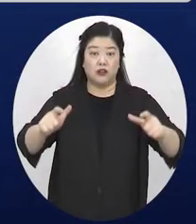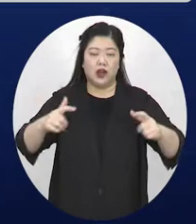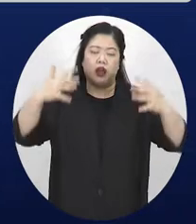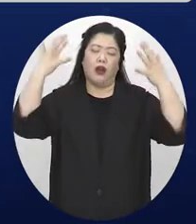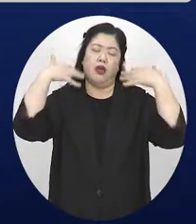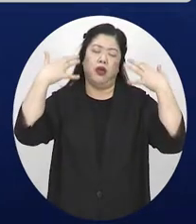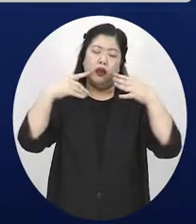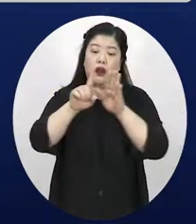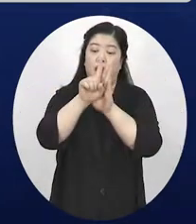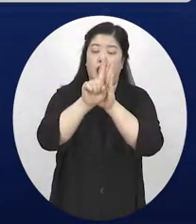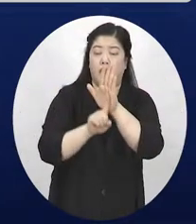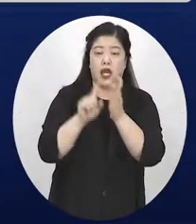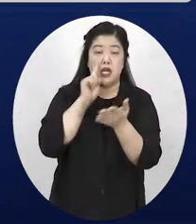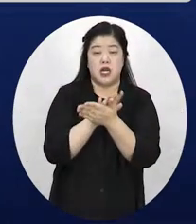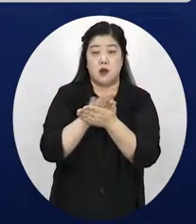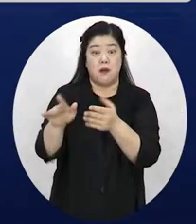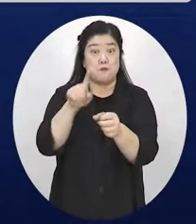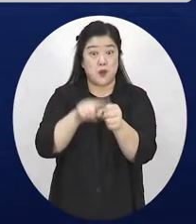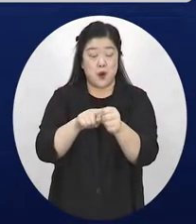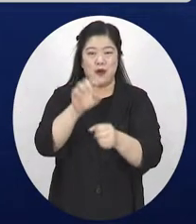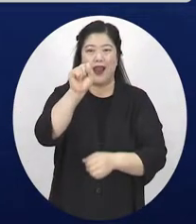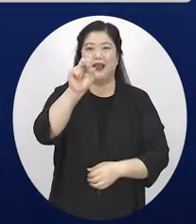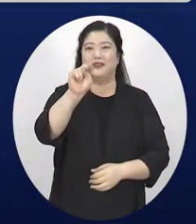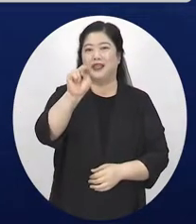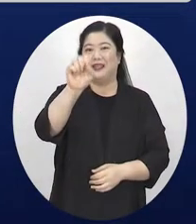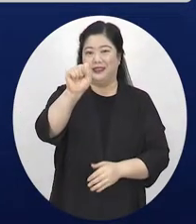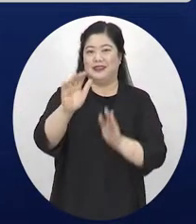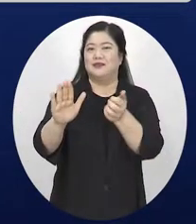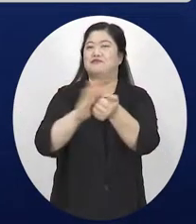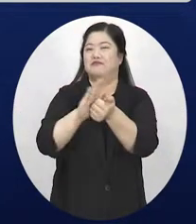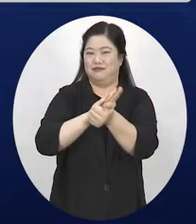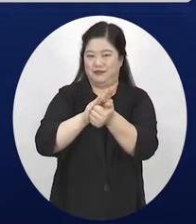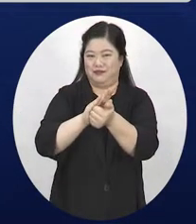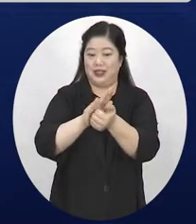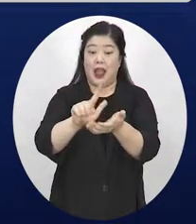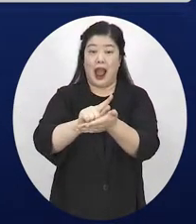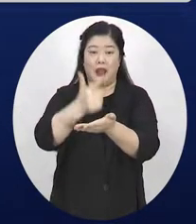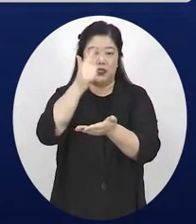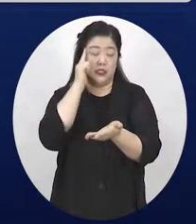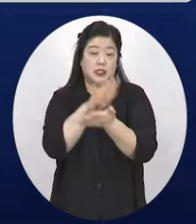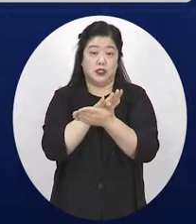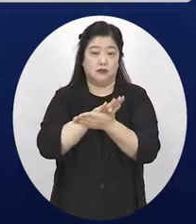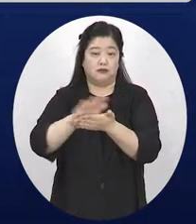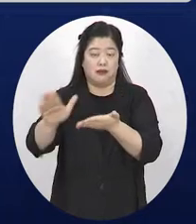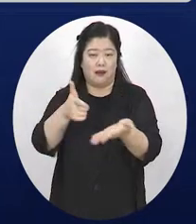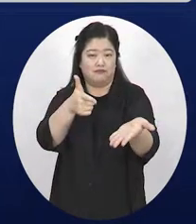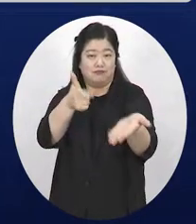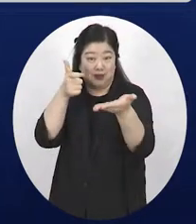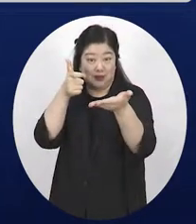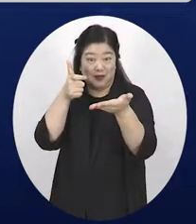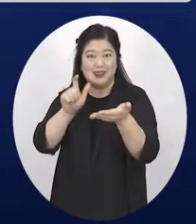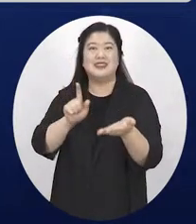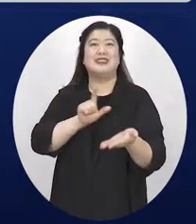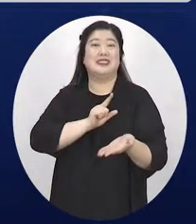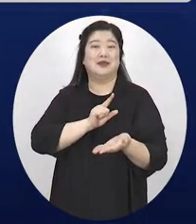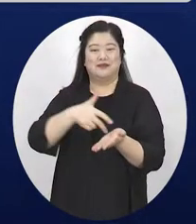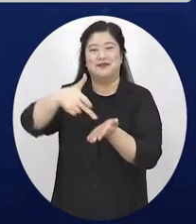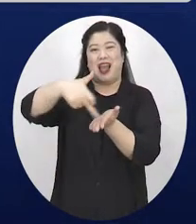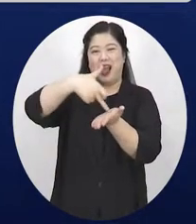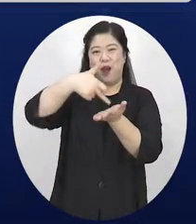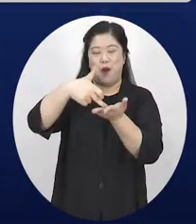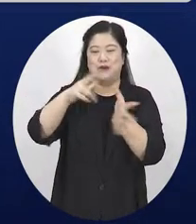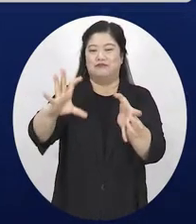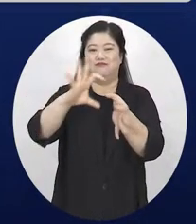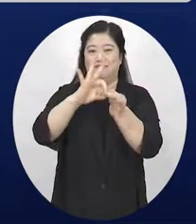강서구가 무더운 여름을 식혀줄 시원한 SNS 이벤트, 뜨거운 여름 강서구가 시원하게 쏜다를 주제로